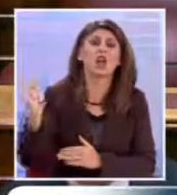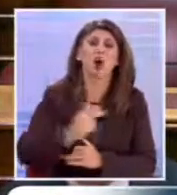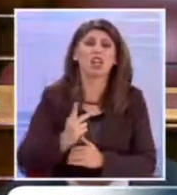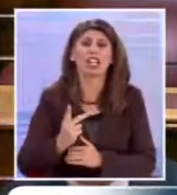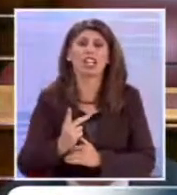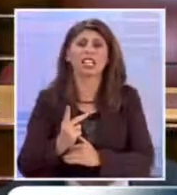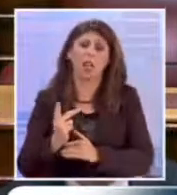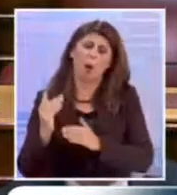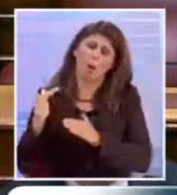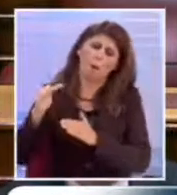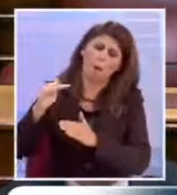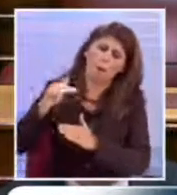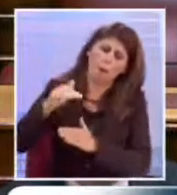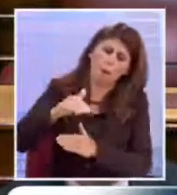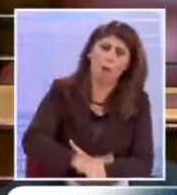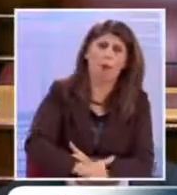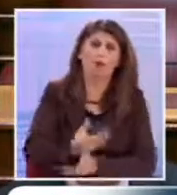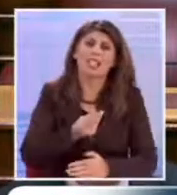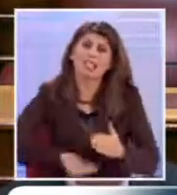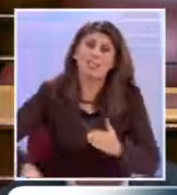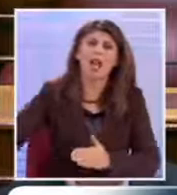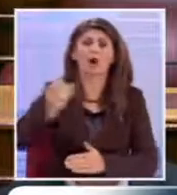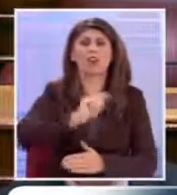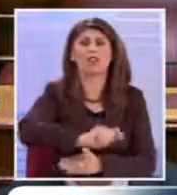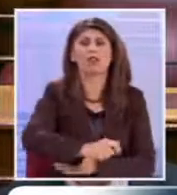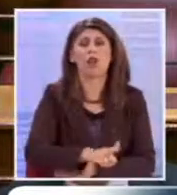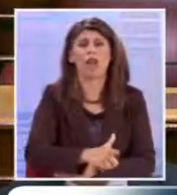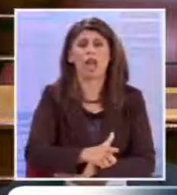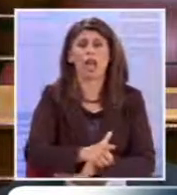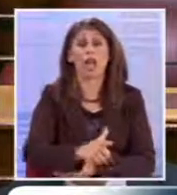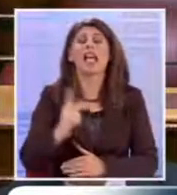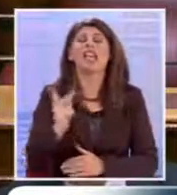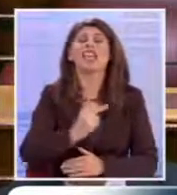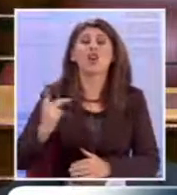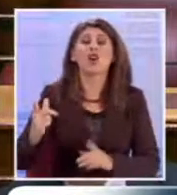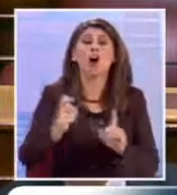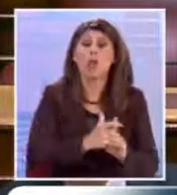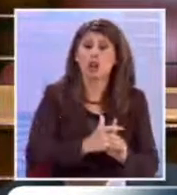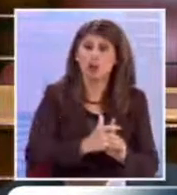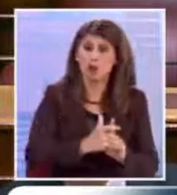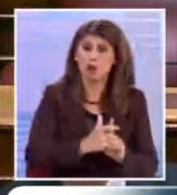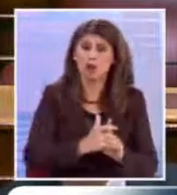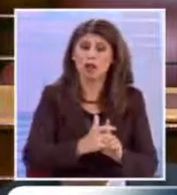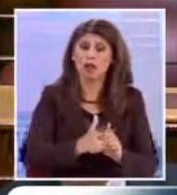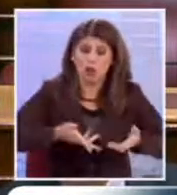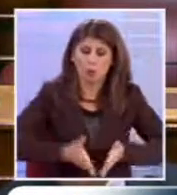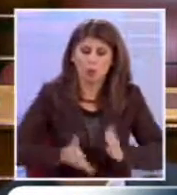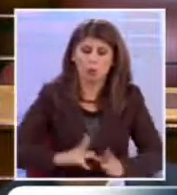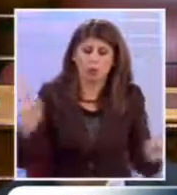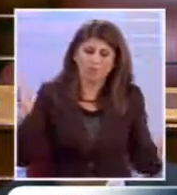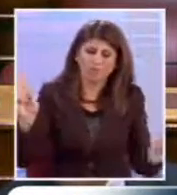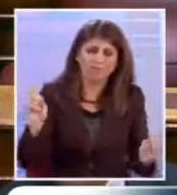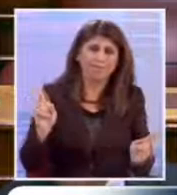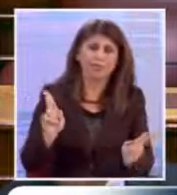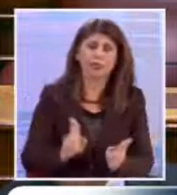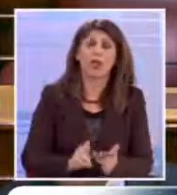Η ακραία φτώχεια, ο κοινωνικός αποκλεισμός, η υπογενετικότητα,